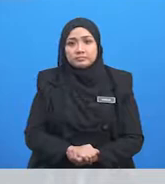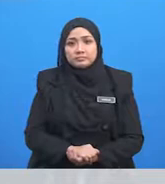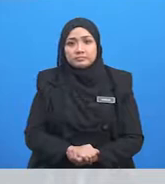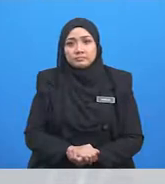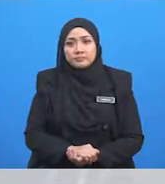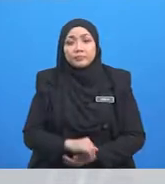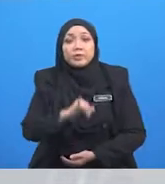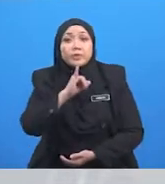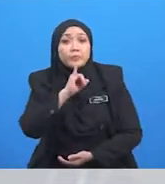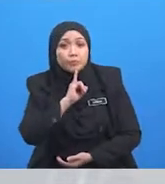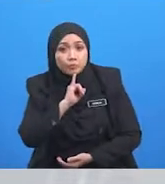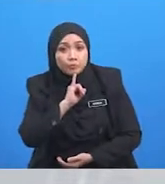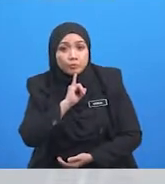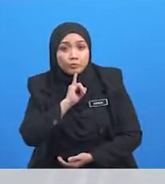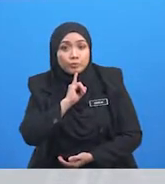Ibu,